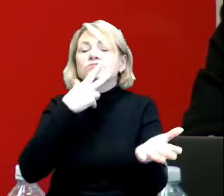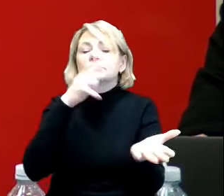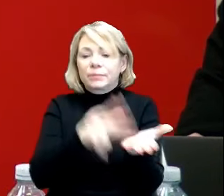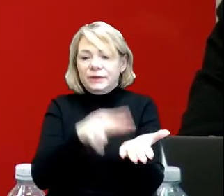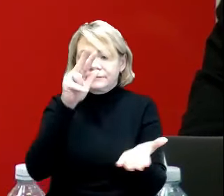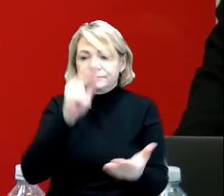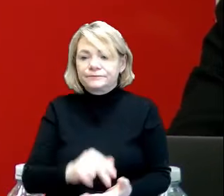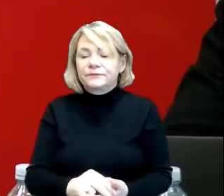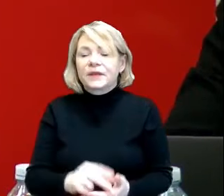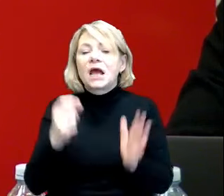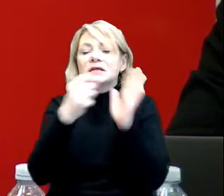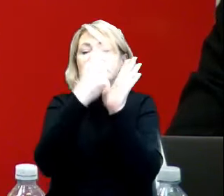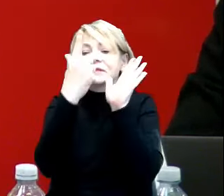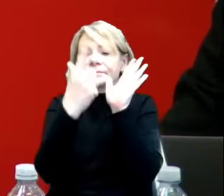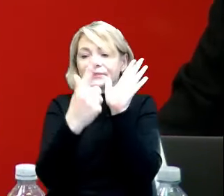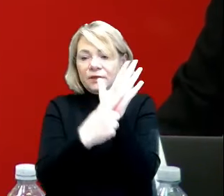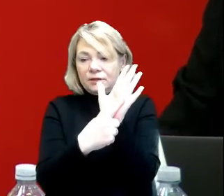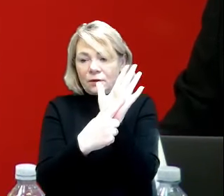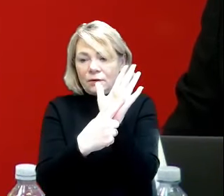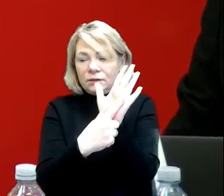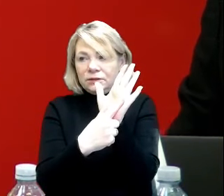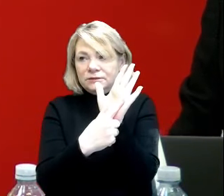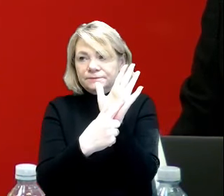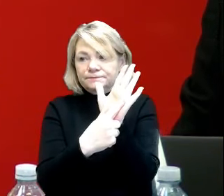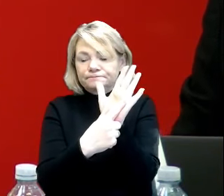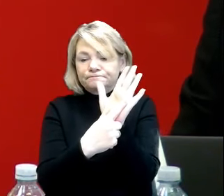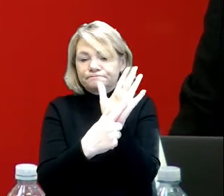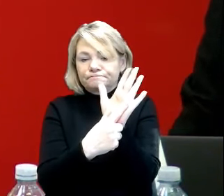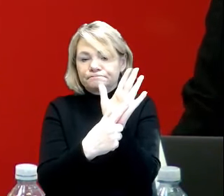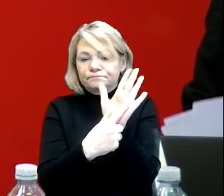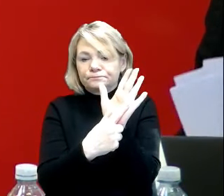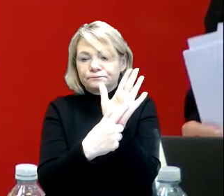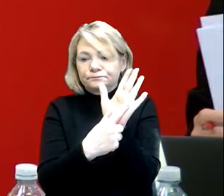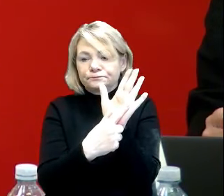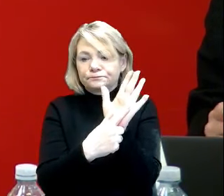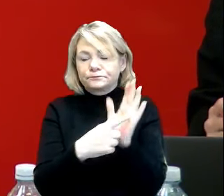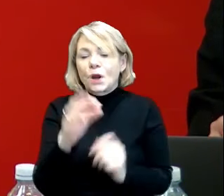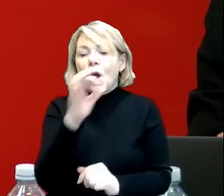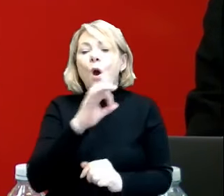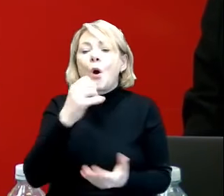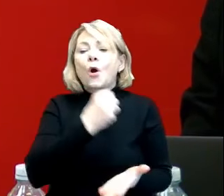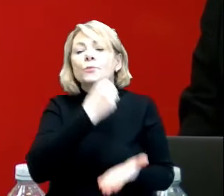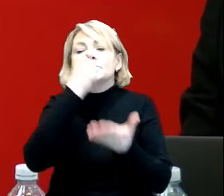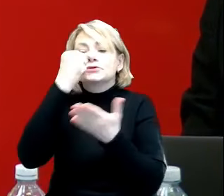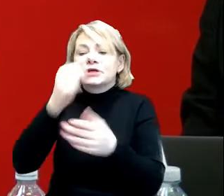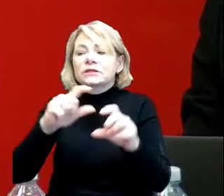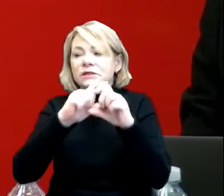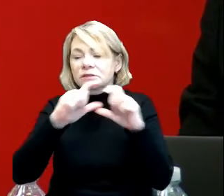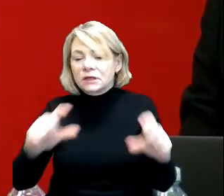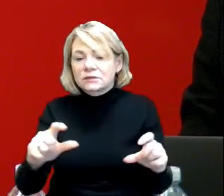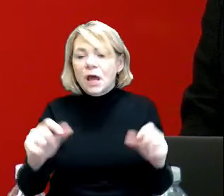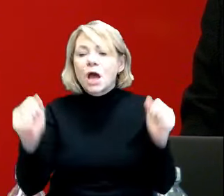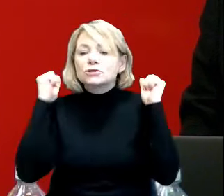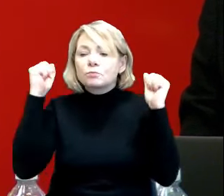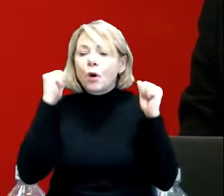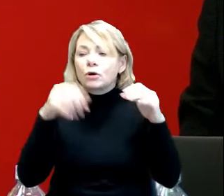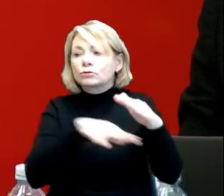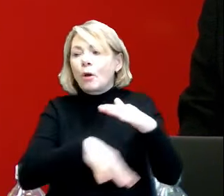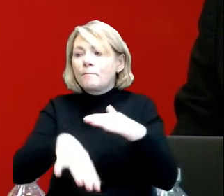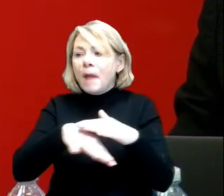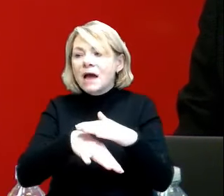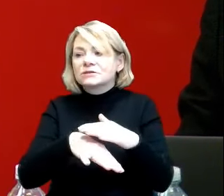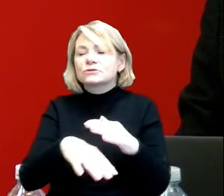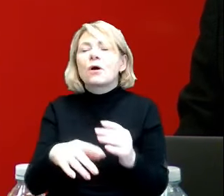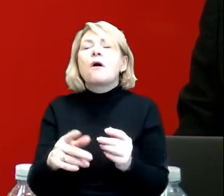17 darbotvarkės klausimas a dėl biudžetinės įstaigos klaipėdos miesto sporto bazių valdymo centro